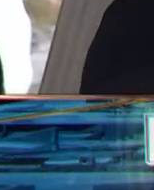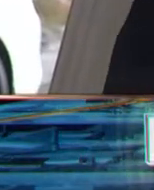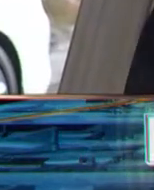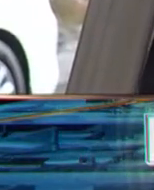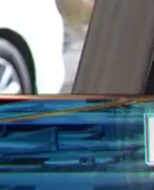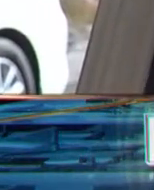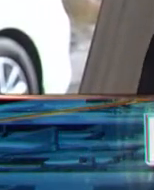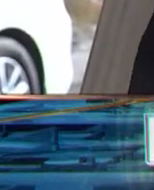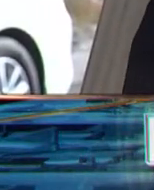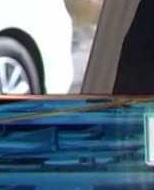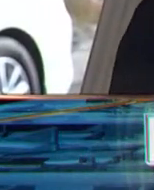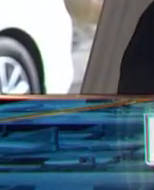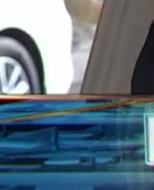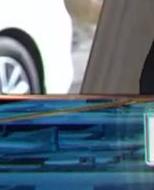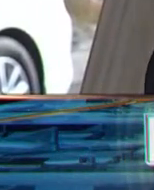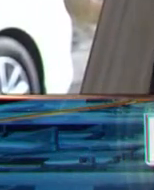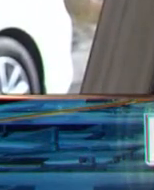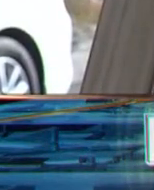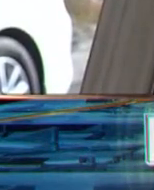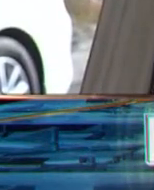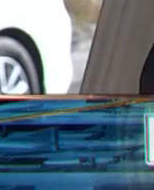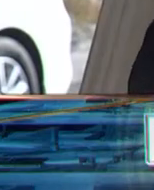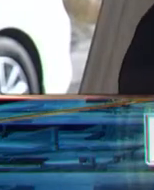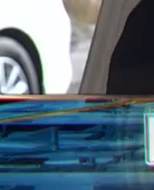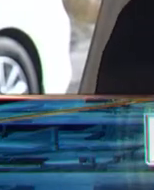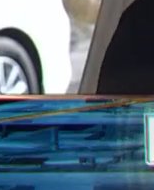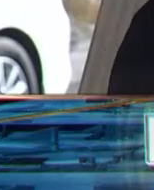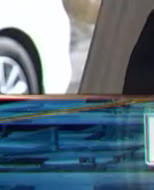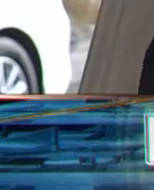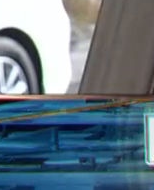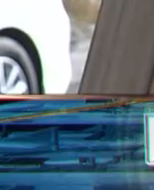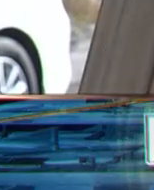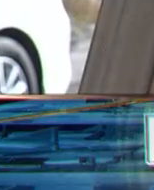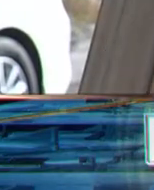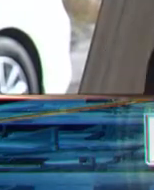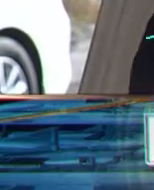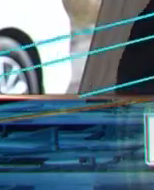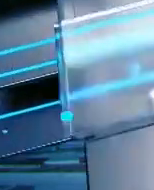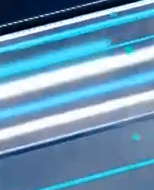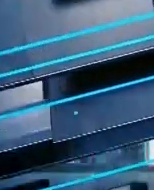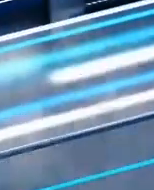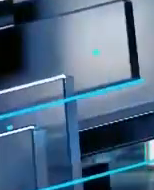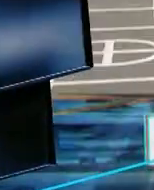жерде двор, ары, жылу мүлдем болмаған.